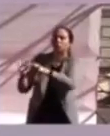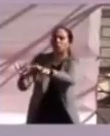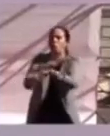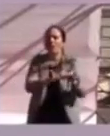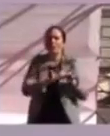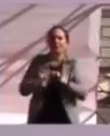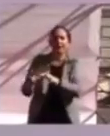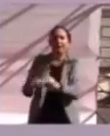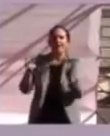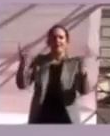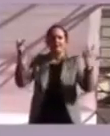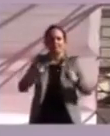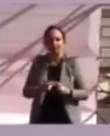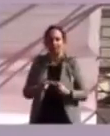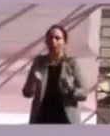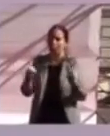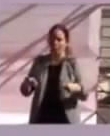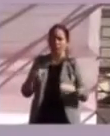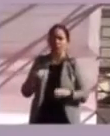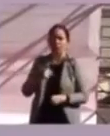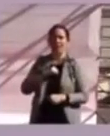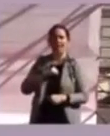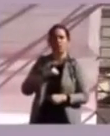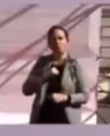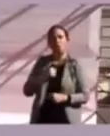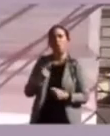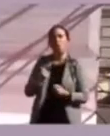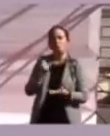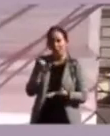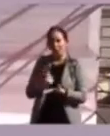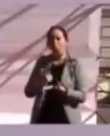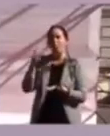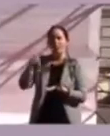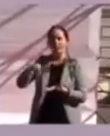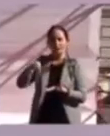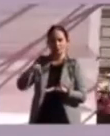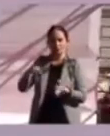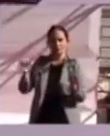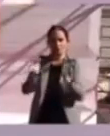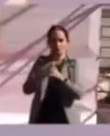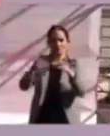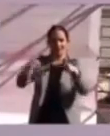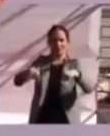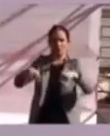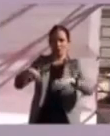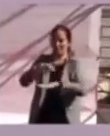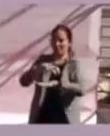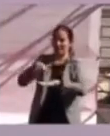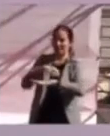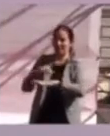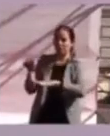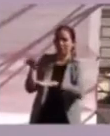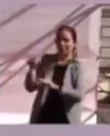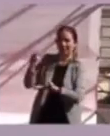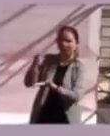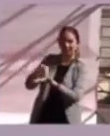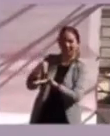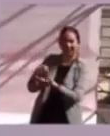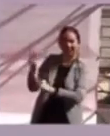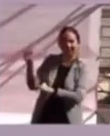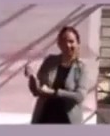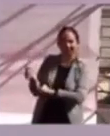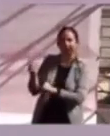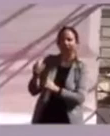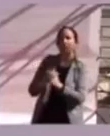che arriva da questa piazza e voglio dire al ministro sfruttando diciamo la sua rappresentanza anche governativa